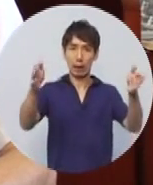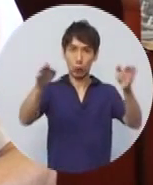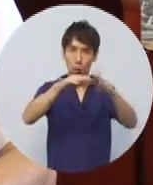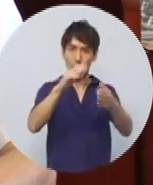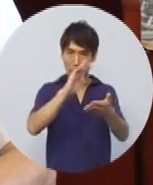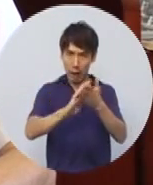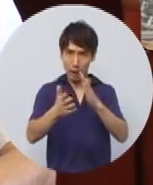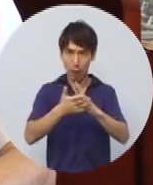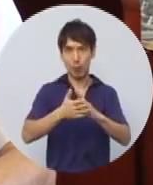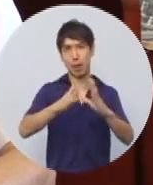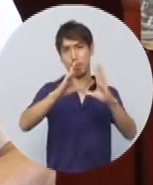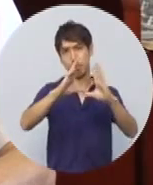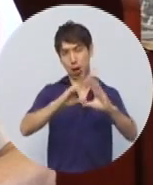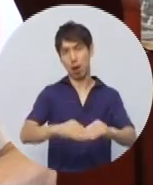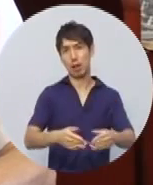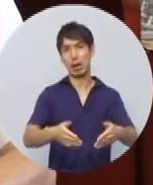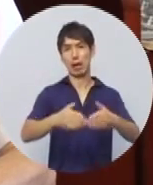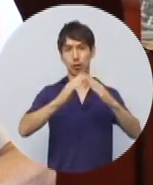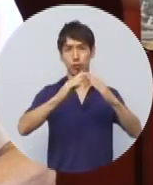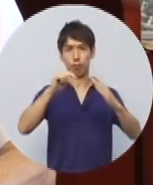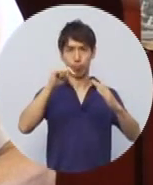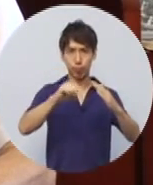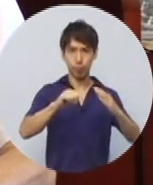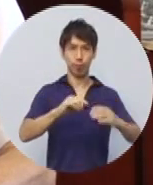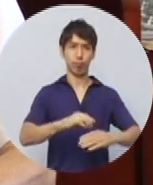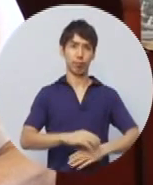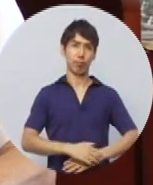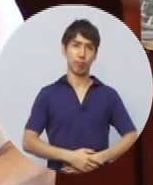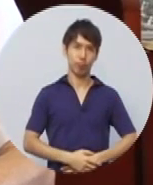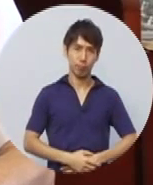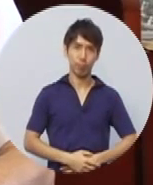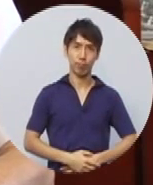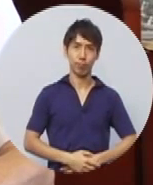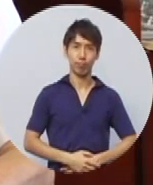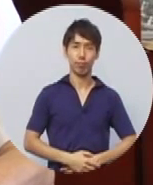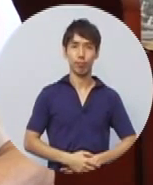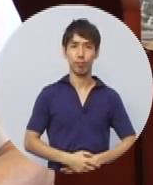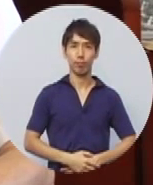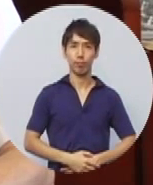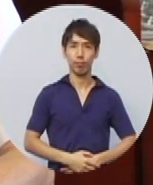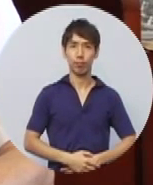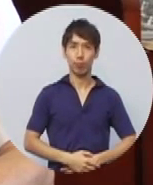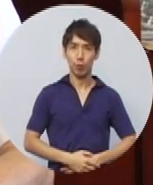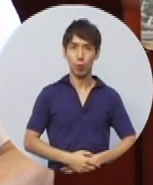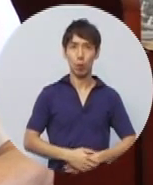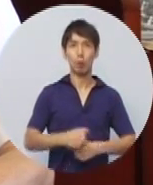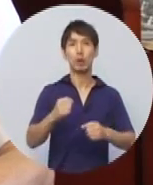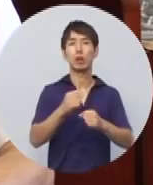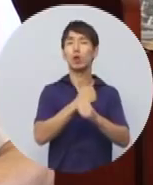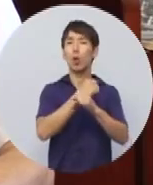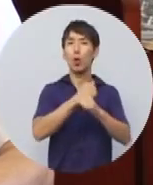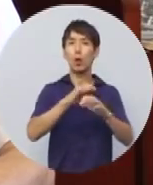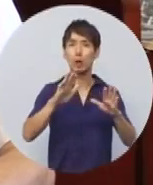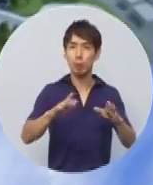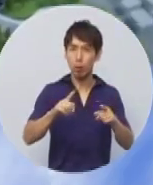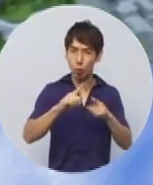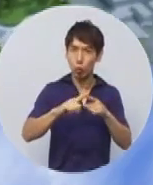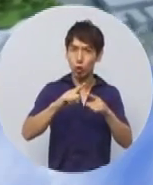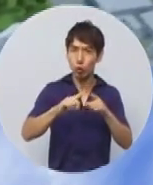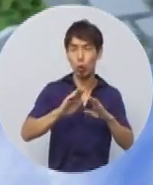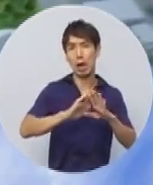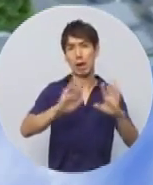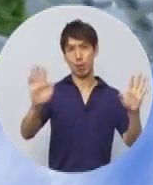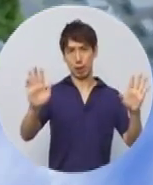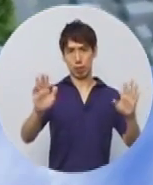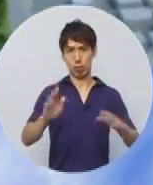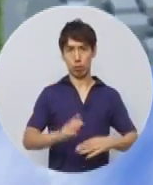ですね、まあ、これを壊して新しい東館を建てていくという事業を今始めております。本体